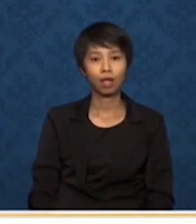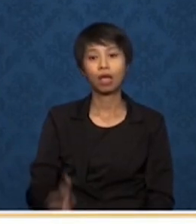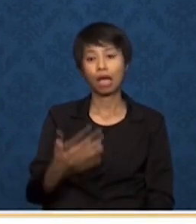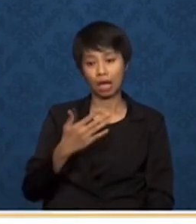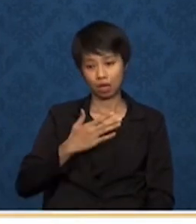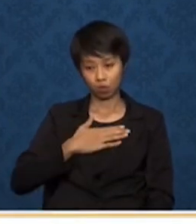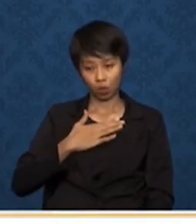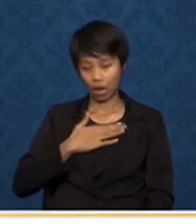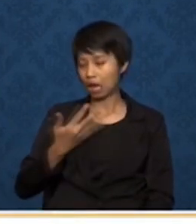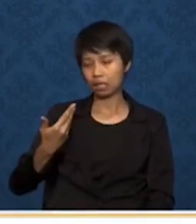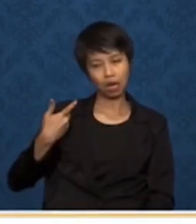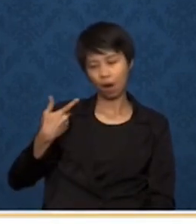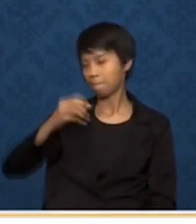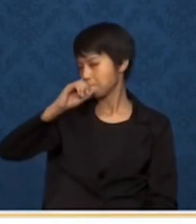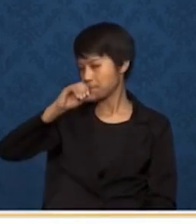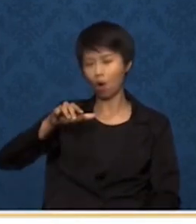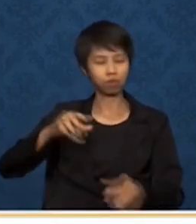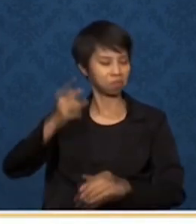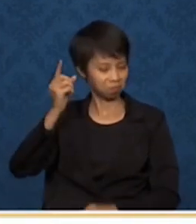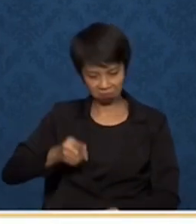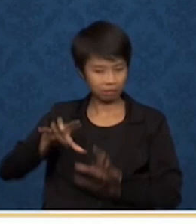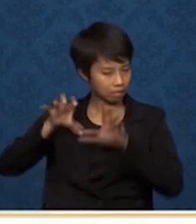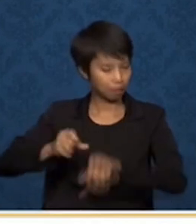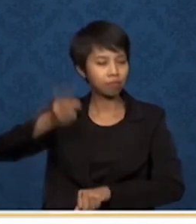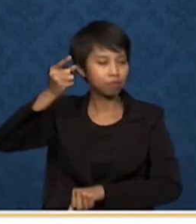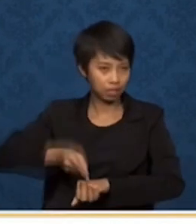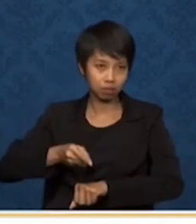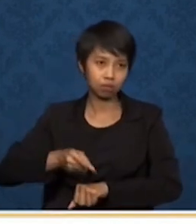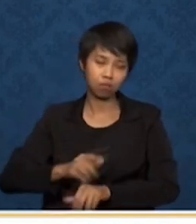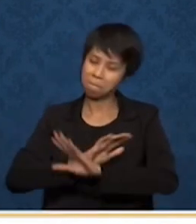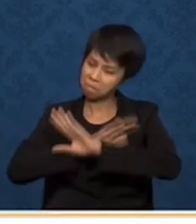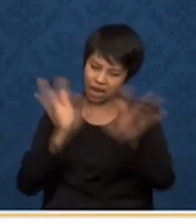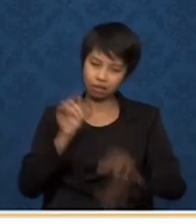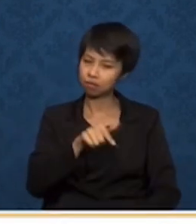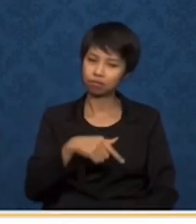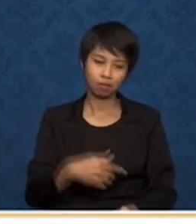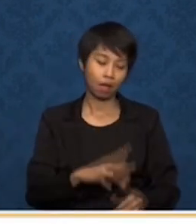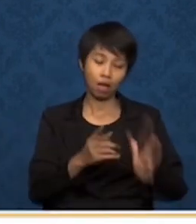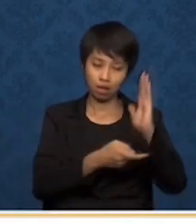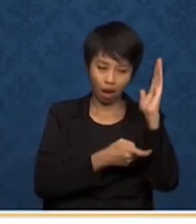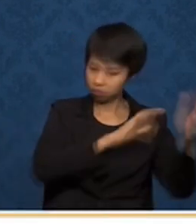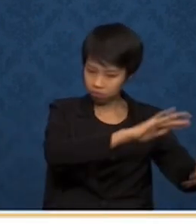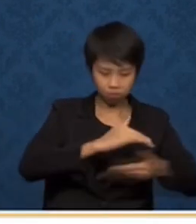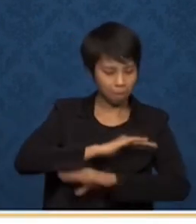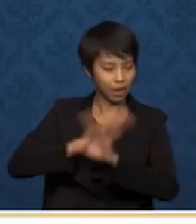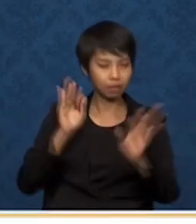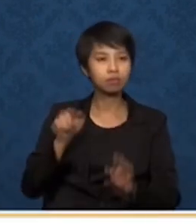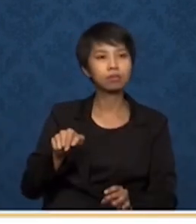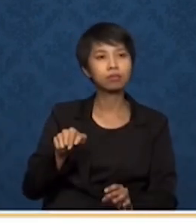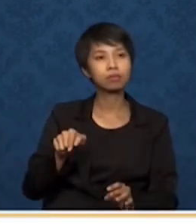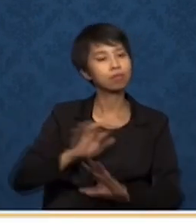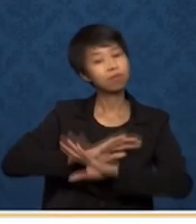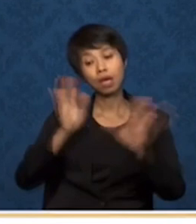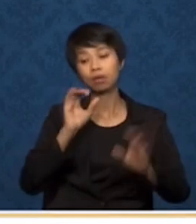ประกาศสงครามและเอาจริงเอาจังว่าไม่ไม่ให้ทานสิทธิ์ไม่